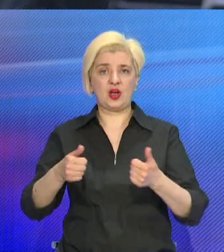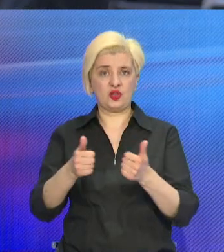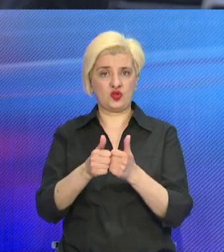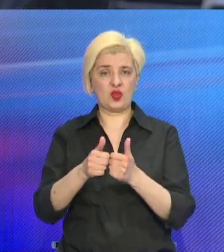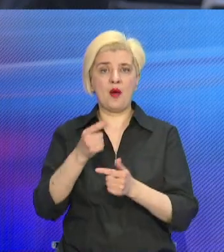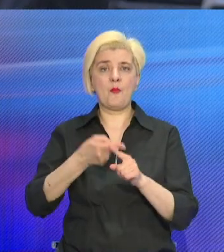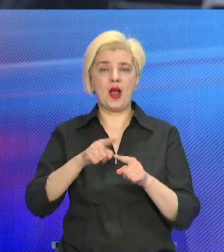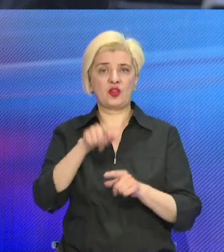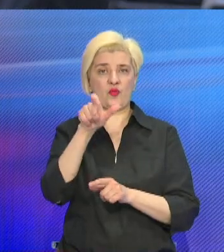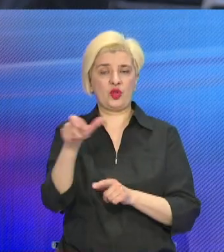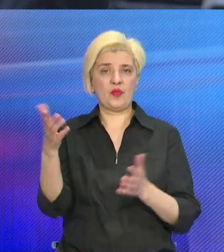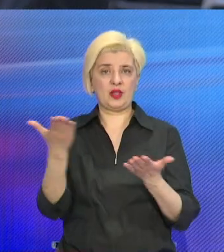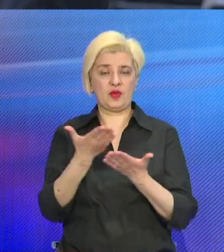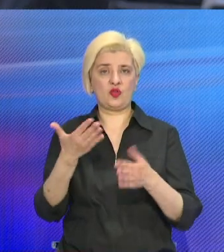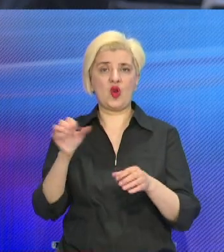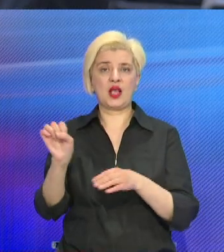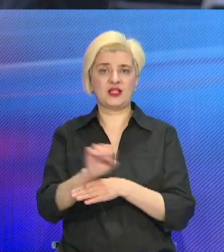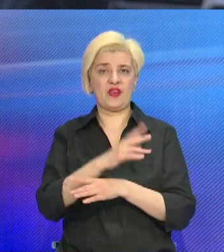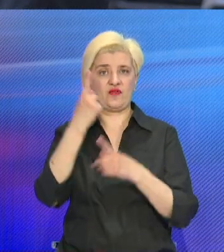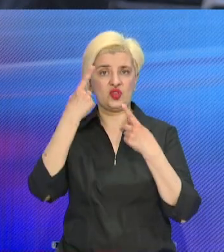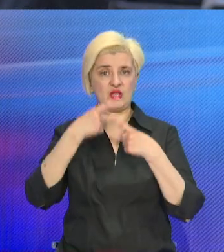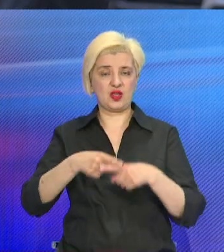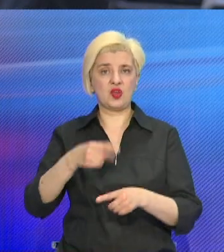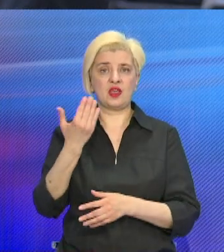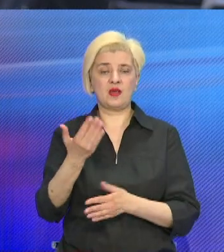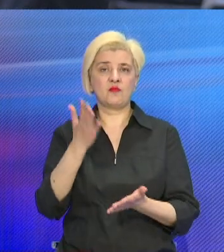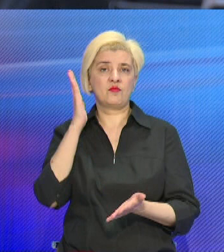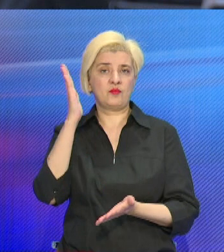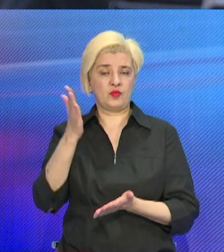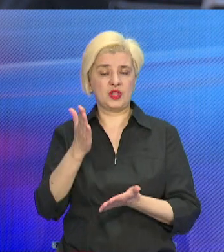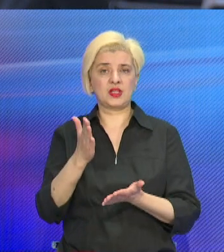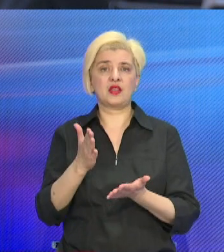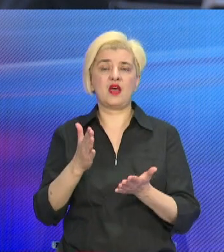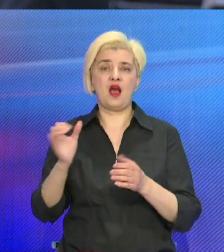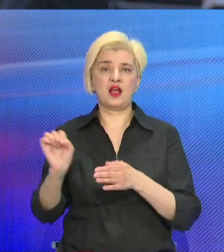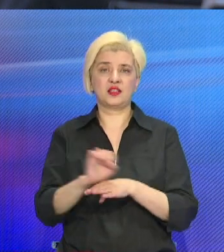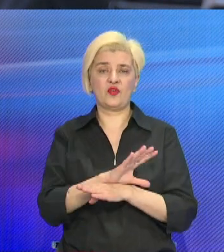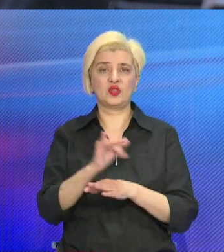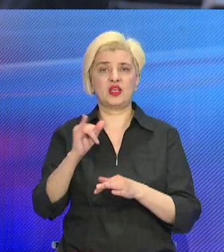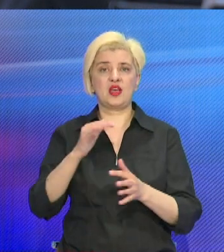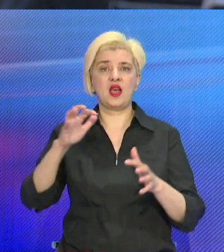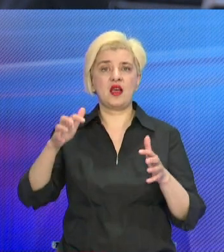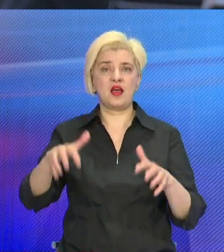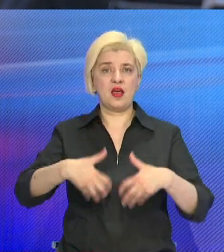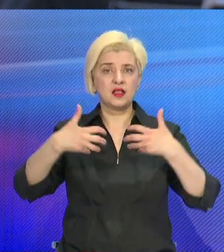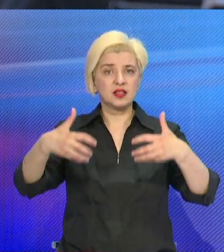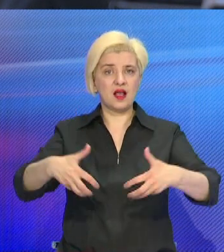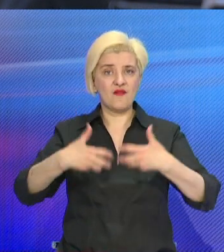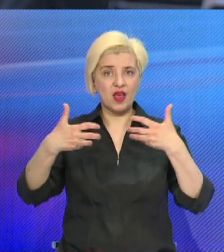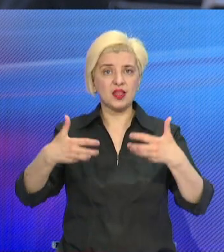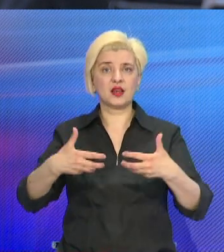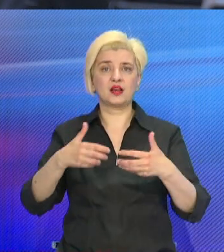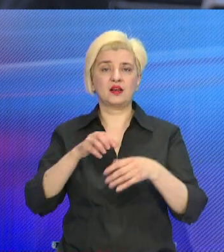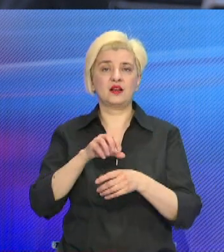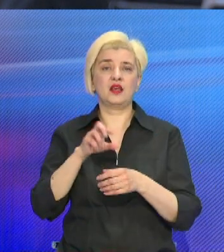уже осваивают технику, им предстоит освоить и экскаваторы, и краны. Вот.